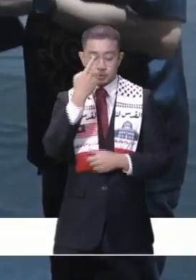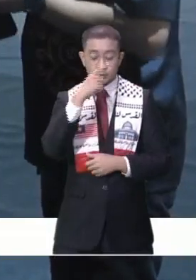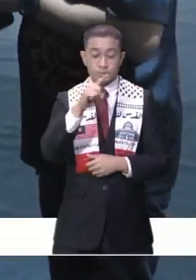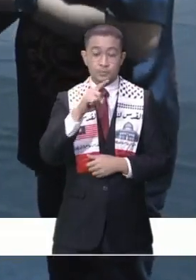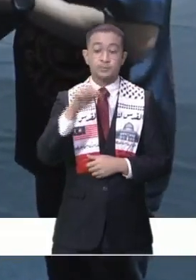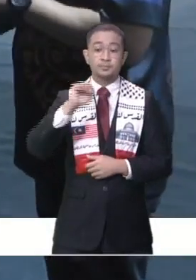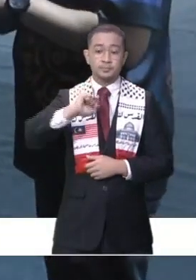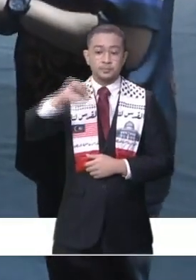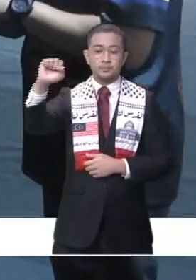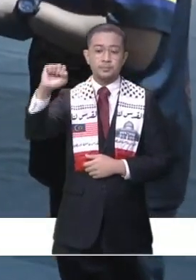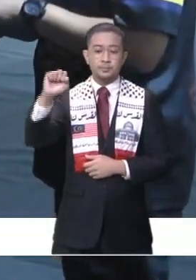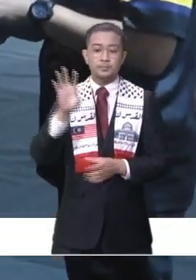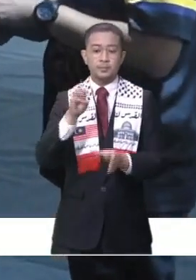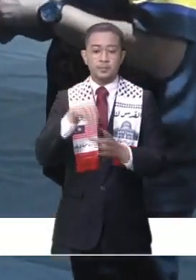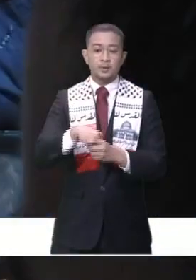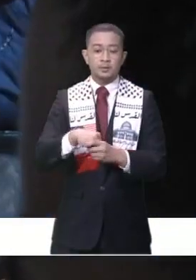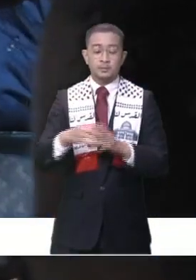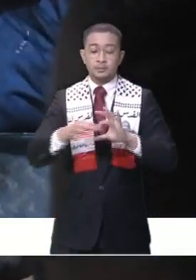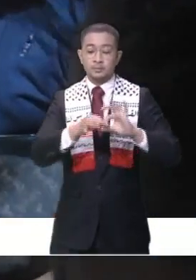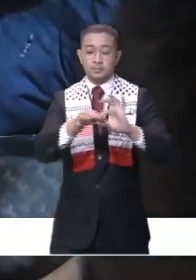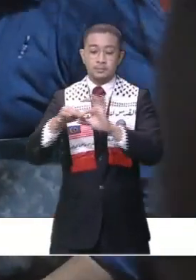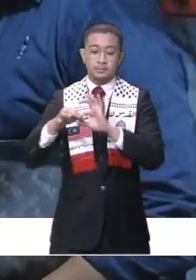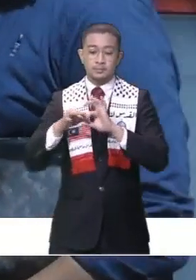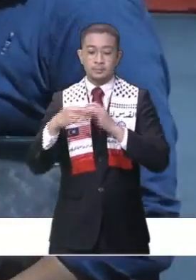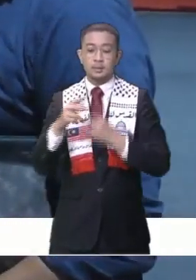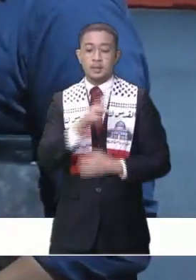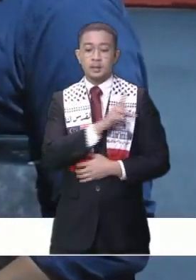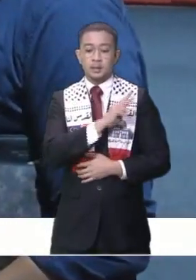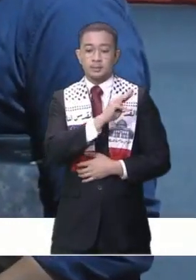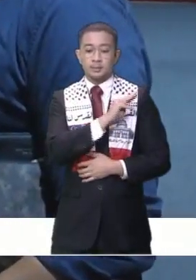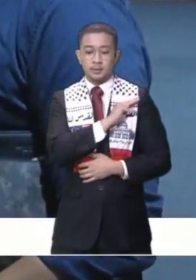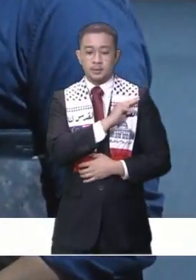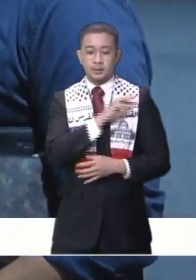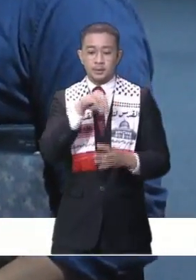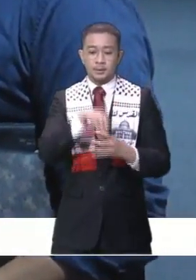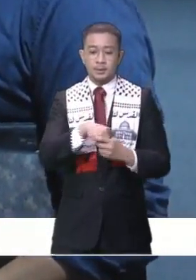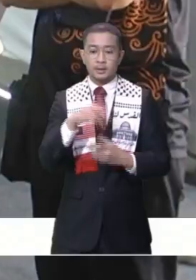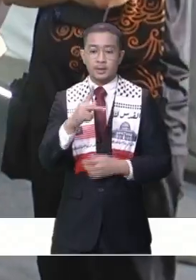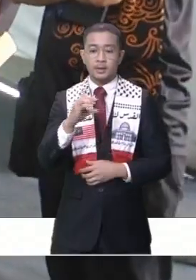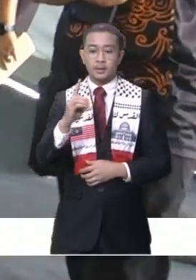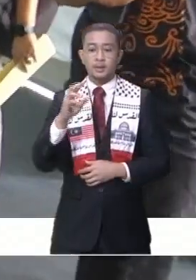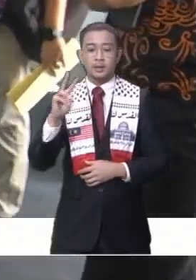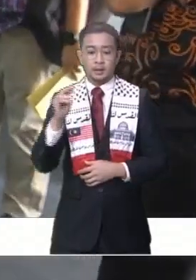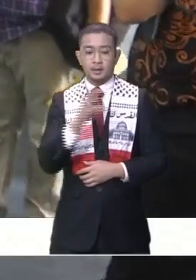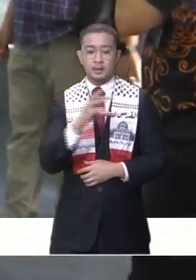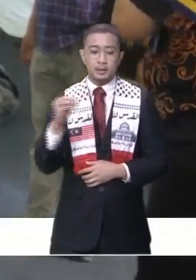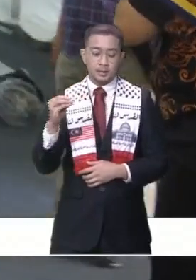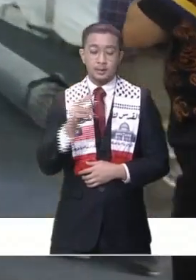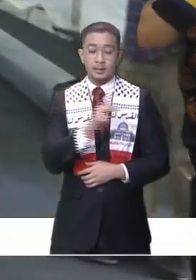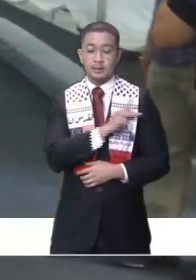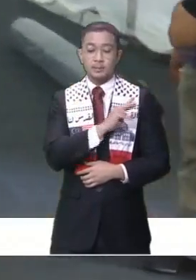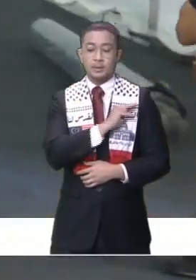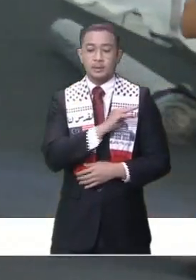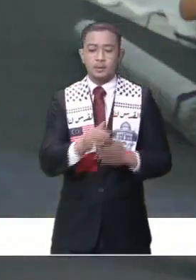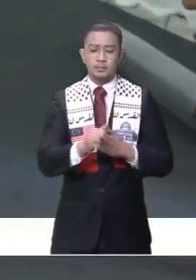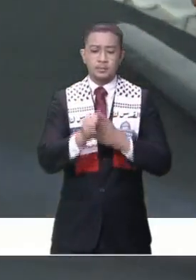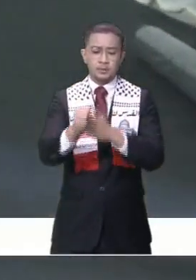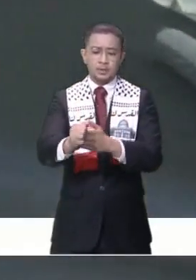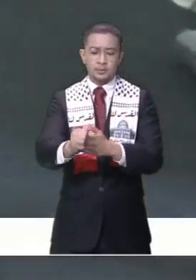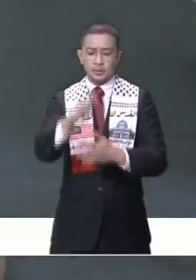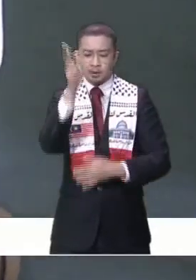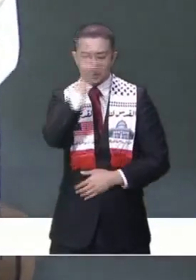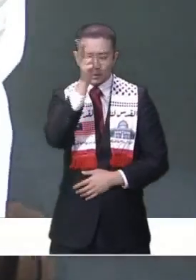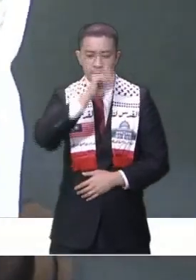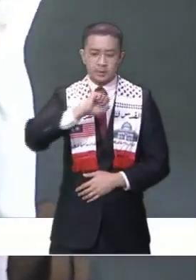Sabah, pelaksanaan program melibatkan kolaborasi strategik Kementerian Perdagangan Dalam Negeri dan Kos Sara Hidup selaku Kementerian Peneraju serta